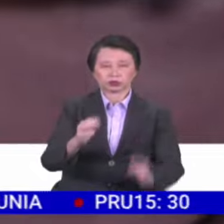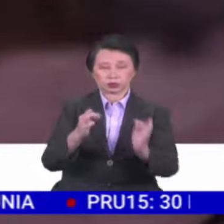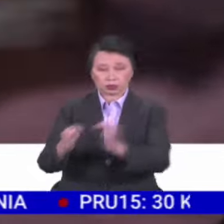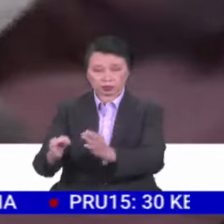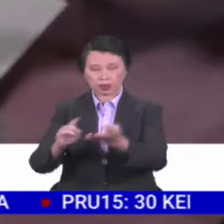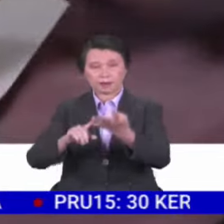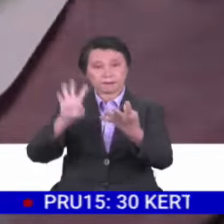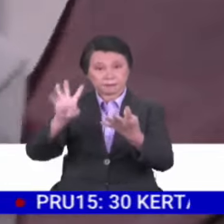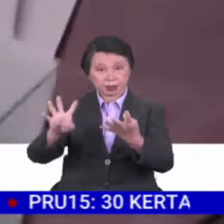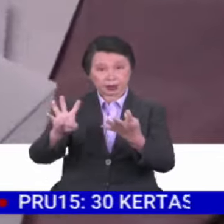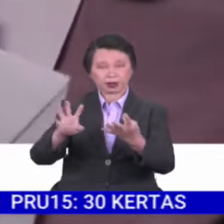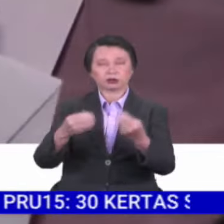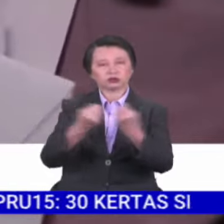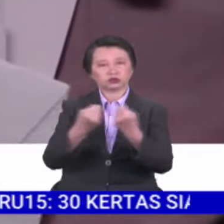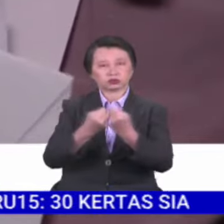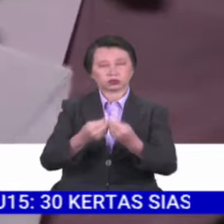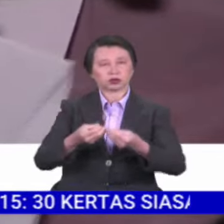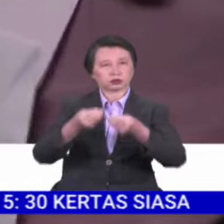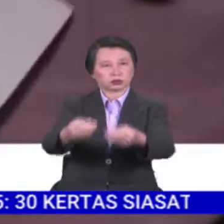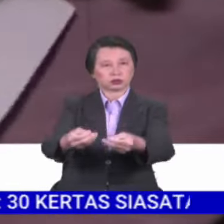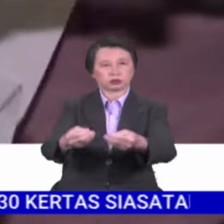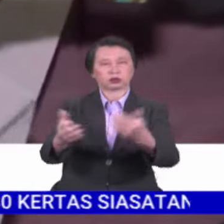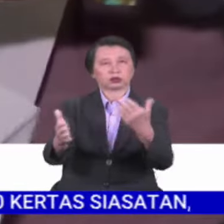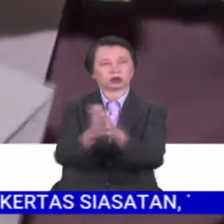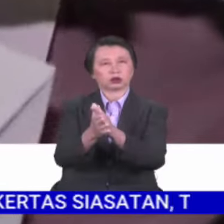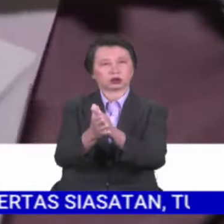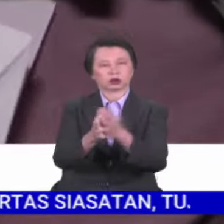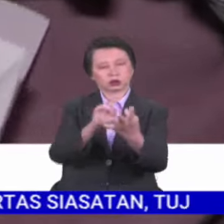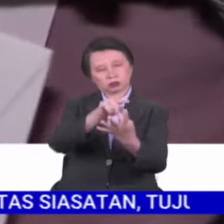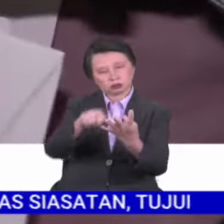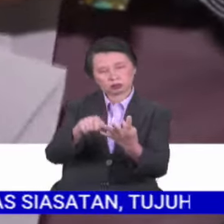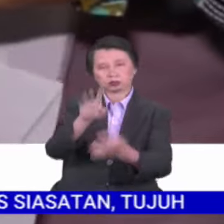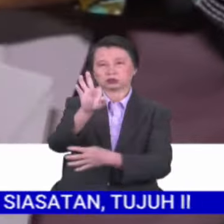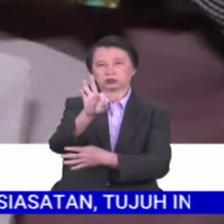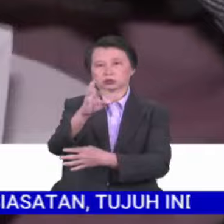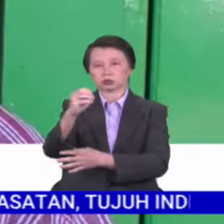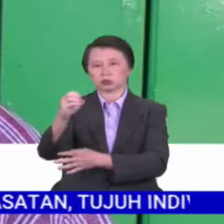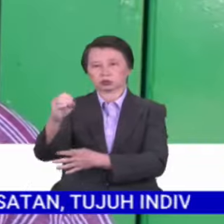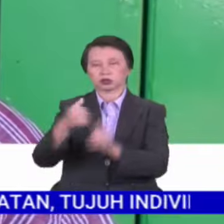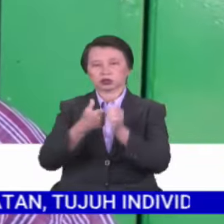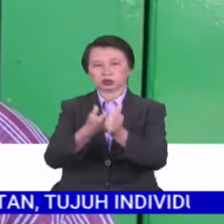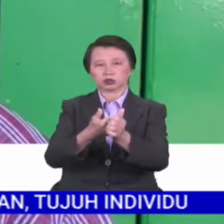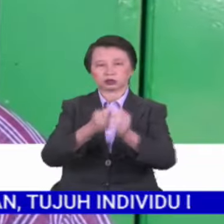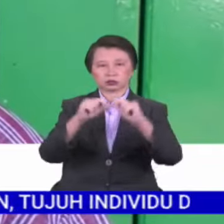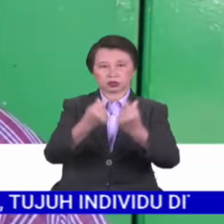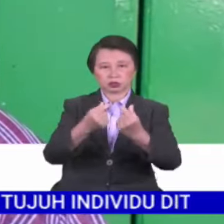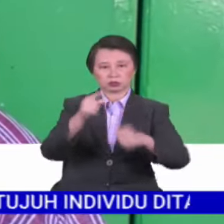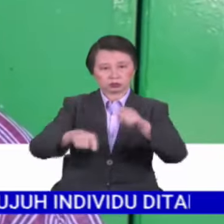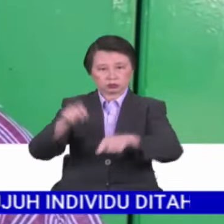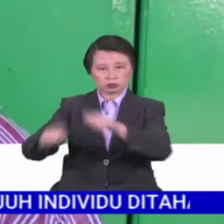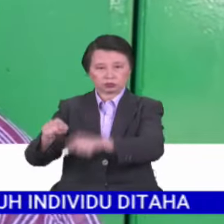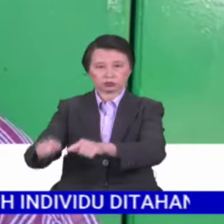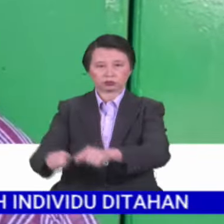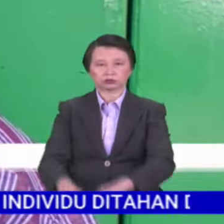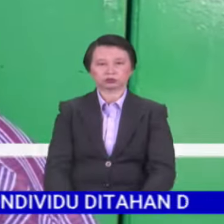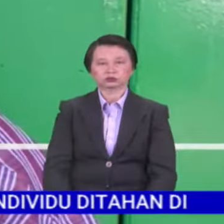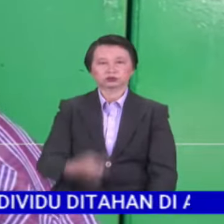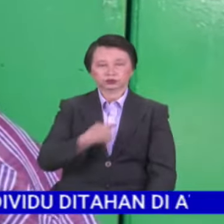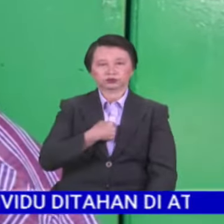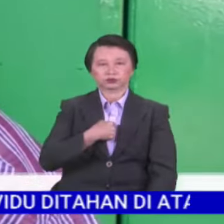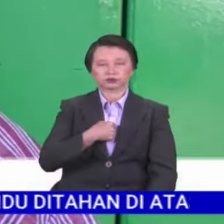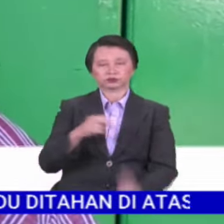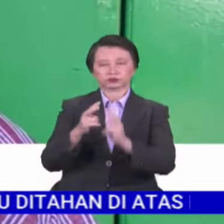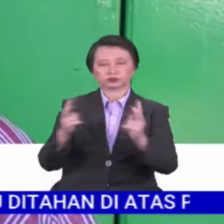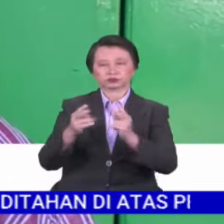ini jumlah yang diterima sehingga RM900 mengikut kategori kelayakan masing-masing. Saya berterima kasih sangat-sangat kepada yang